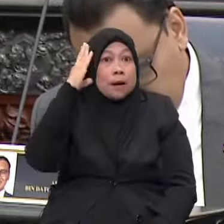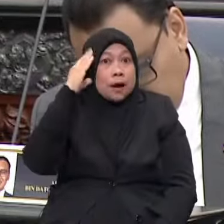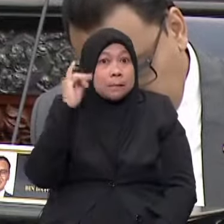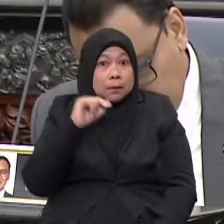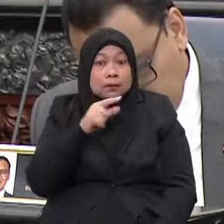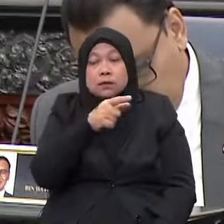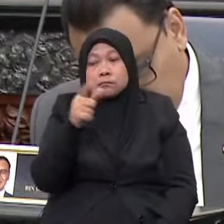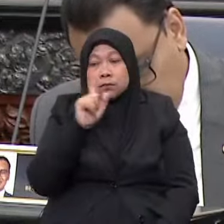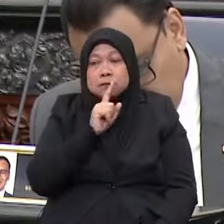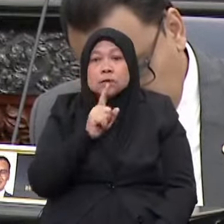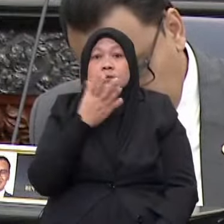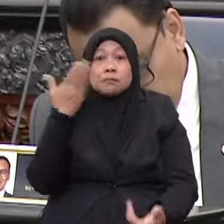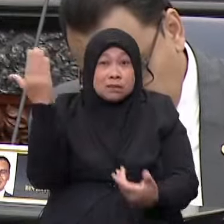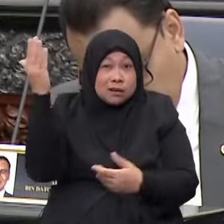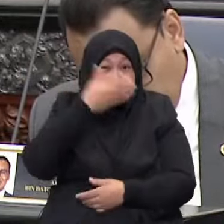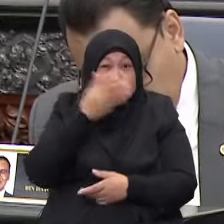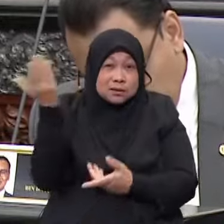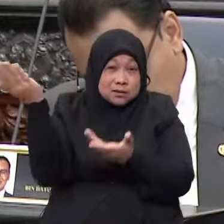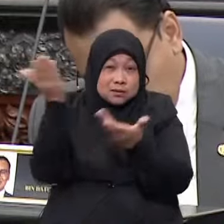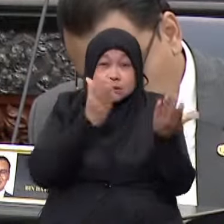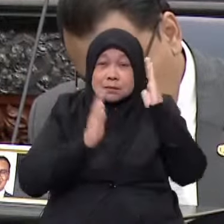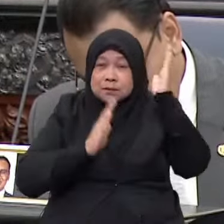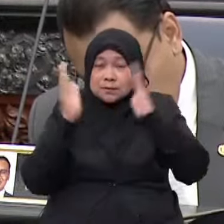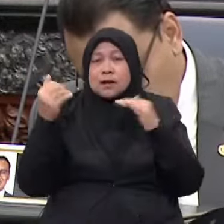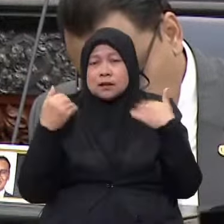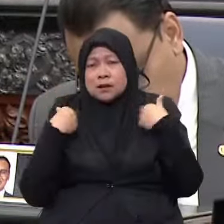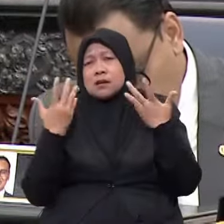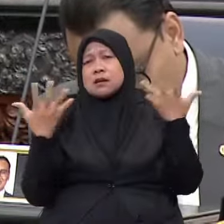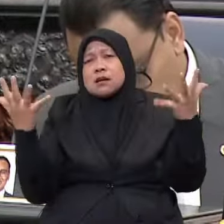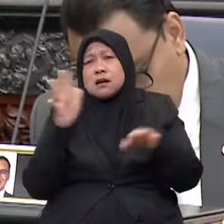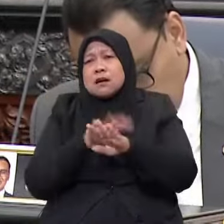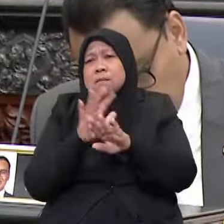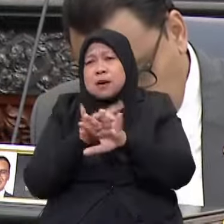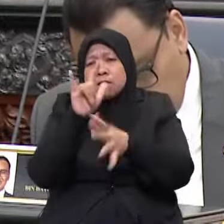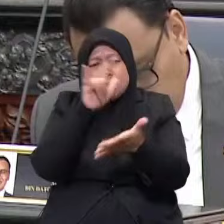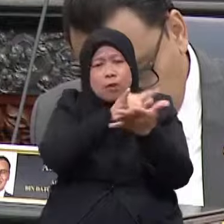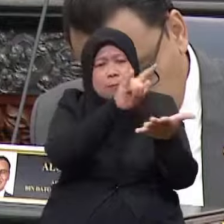ini kita nak bawa masuk ke Malaysia. Kita ada lebih ramai